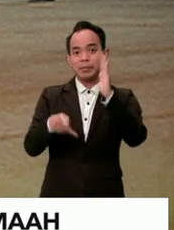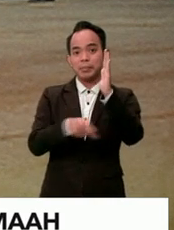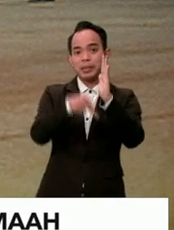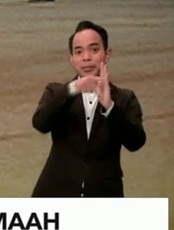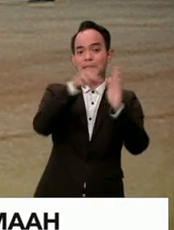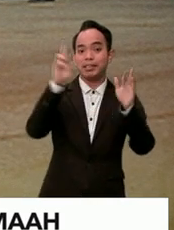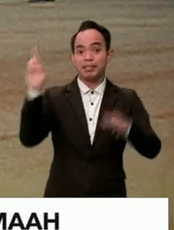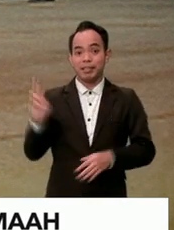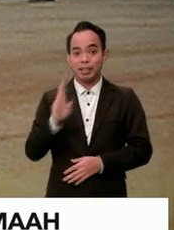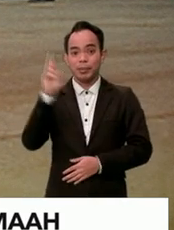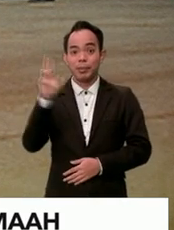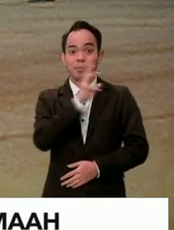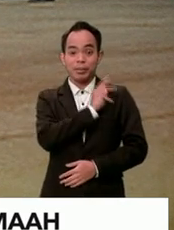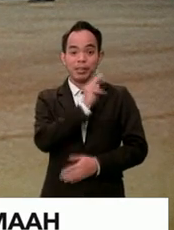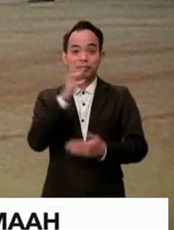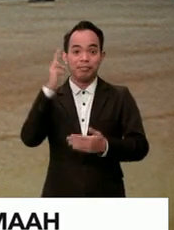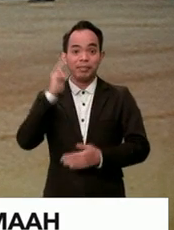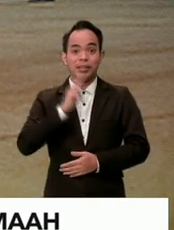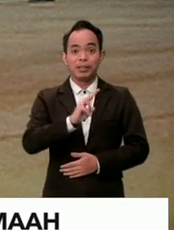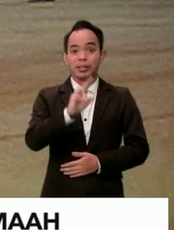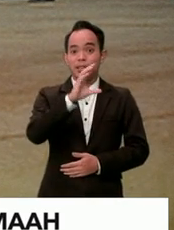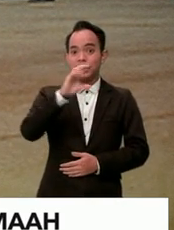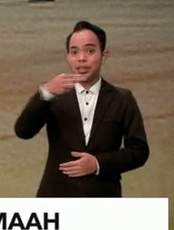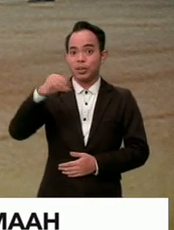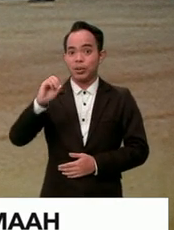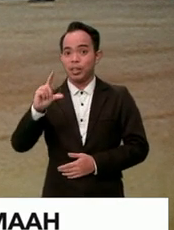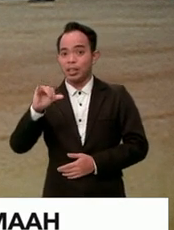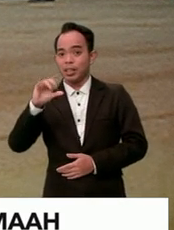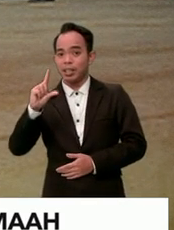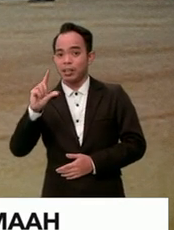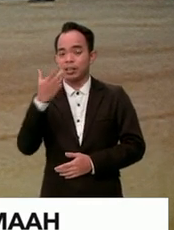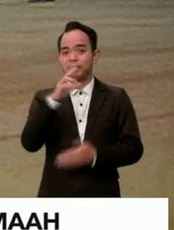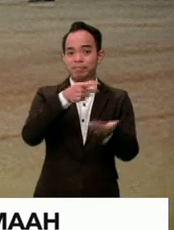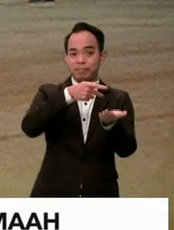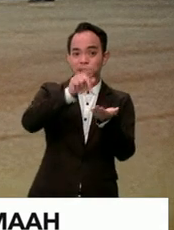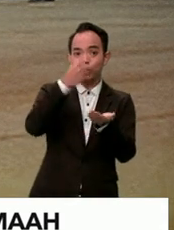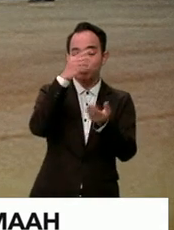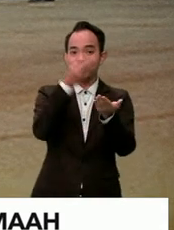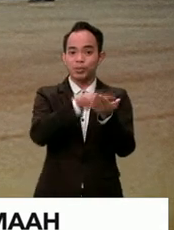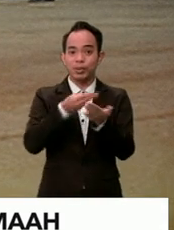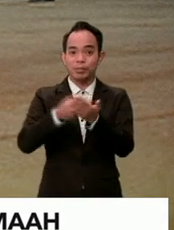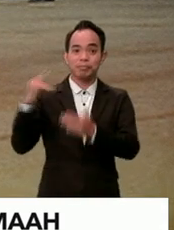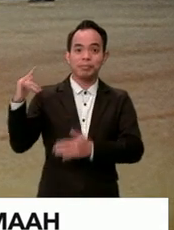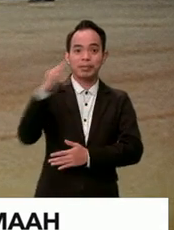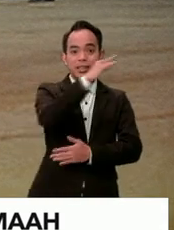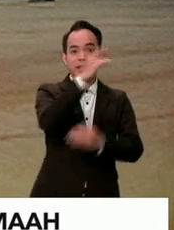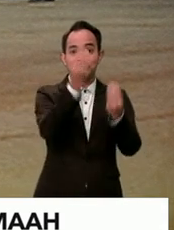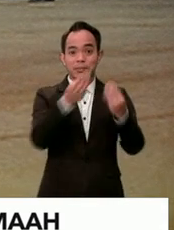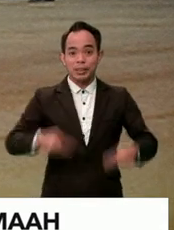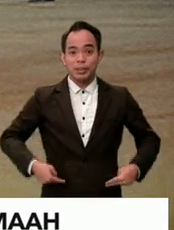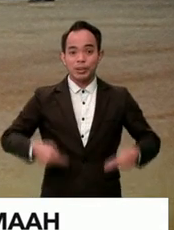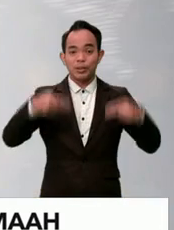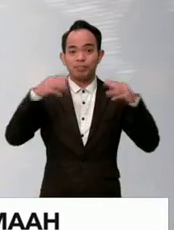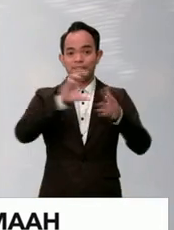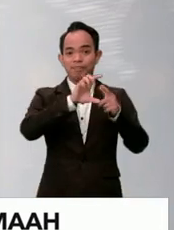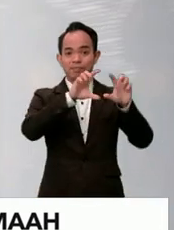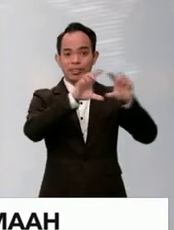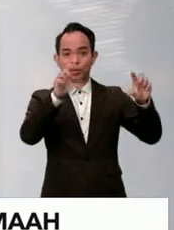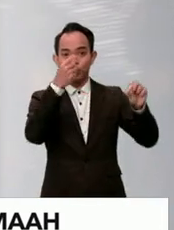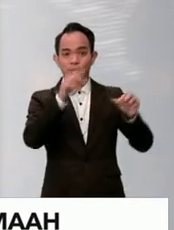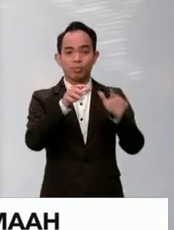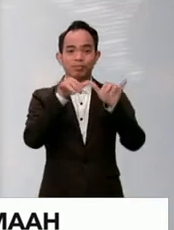Rabu menurut Menteri Agama yaqut Cholil qoumas bayaran tersebut meliputi kos penerbangan Sari hidup bisa serta sebahagian kos